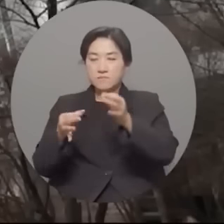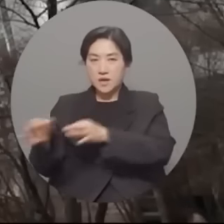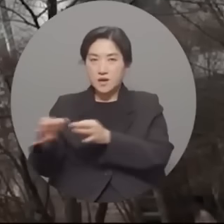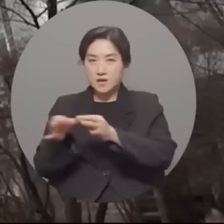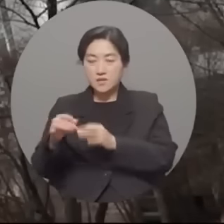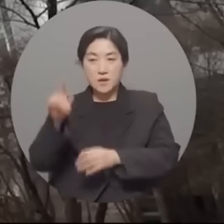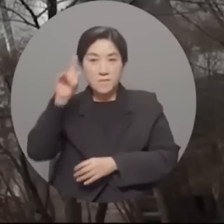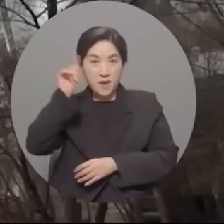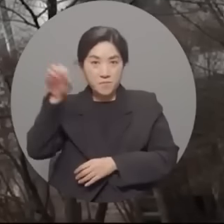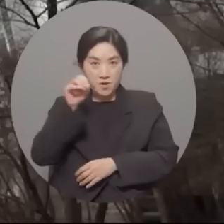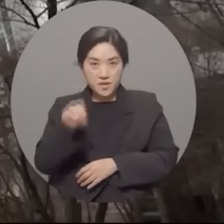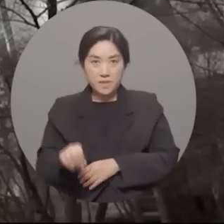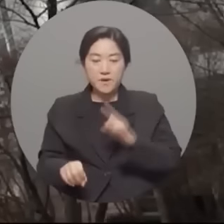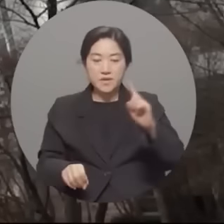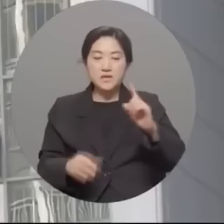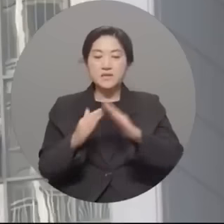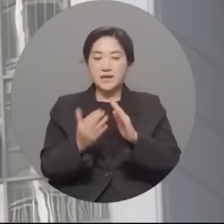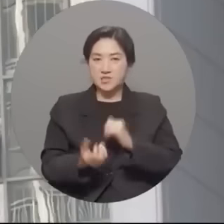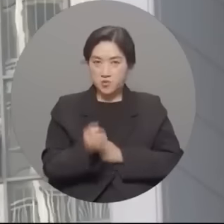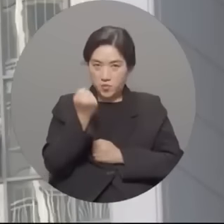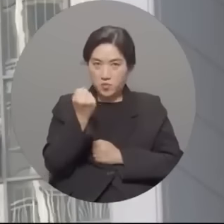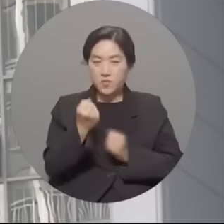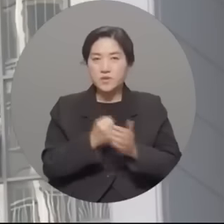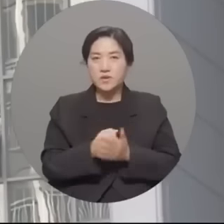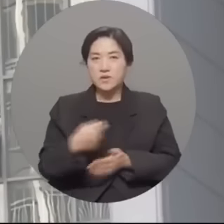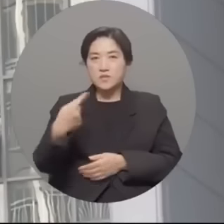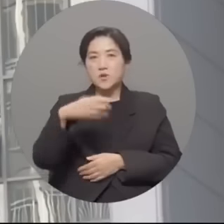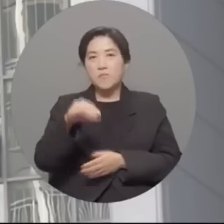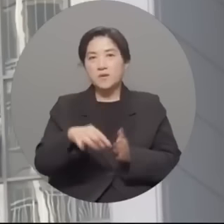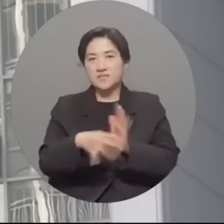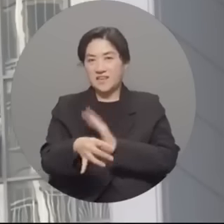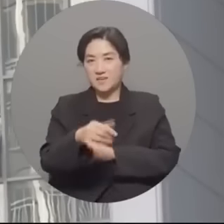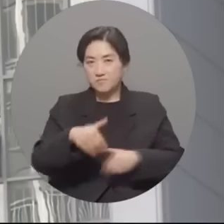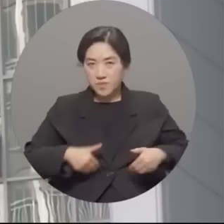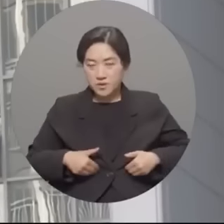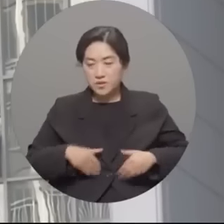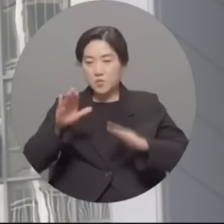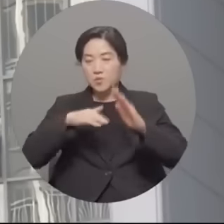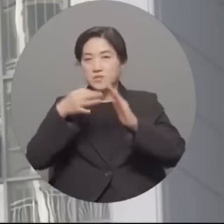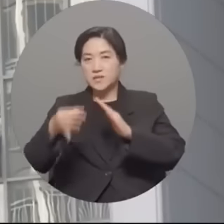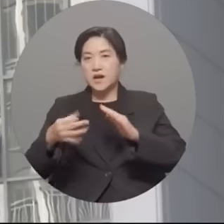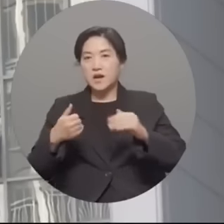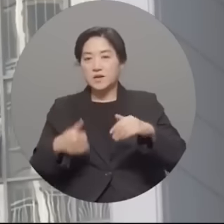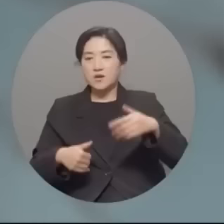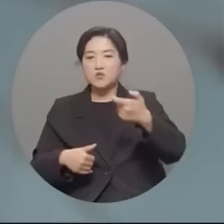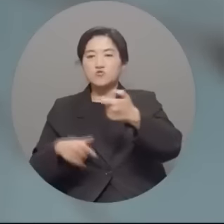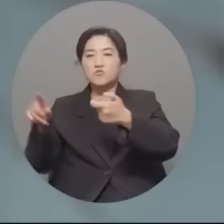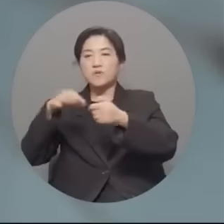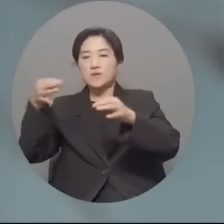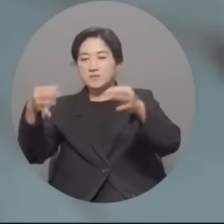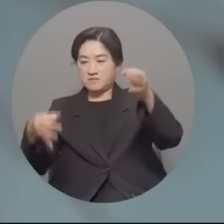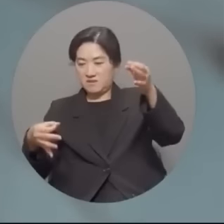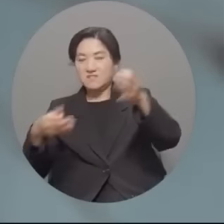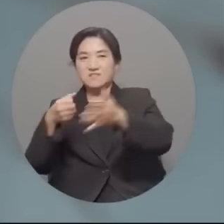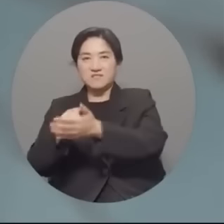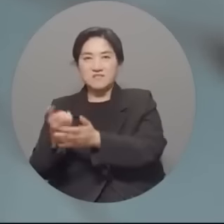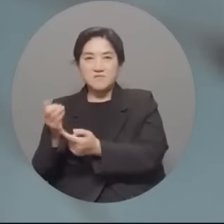반영한다면 1주택자의 보유세는 1천만 원 정도지만 공시 가격이 시세의 60% 정도로